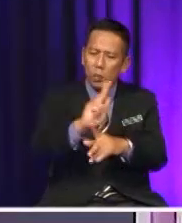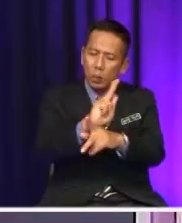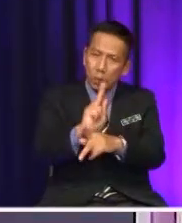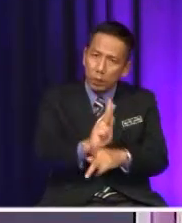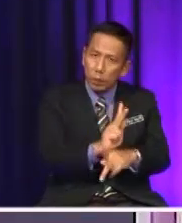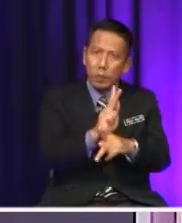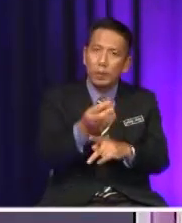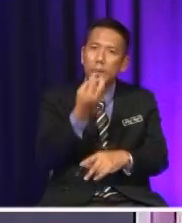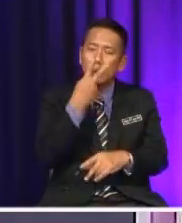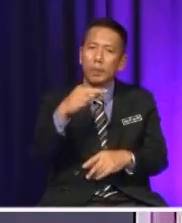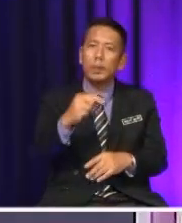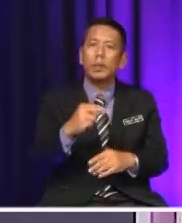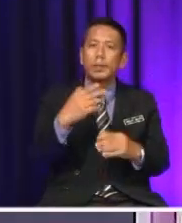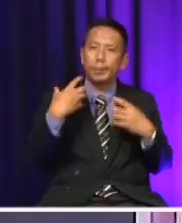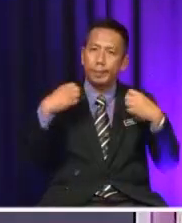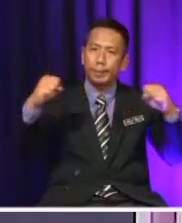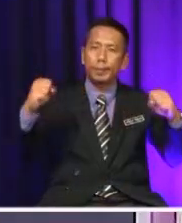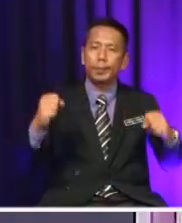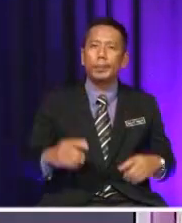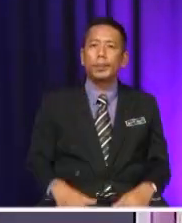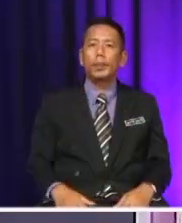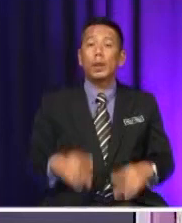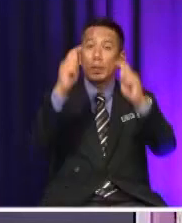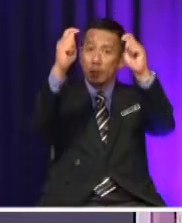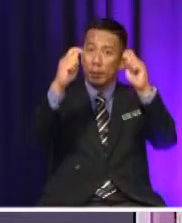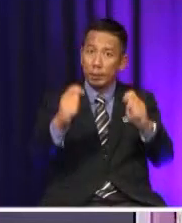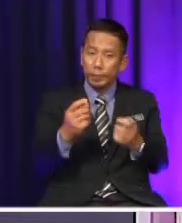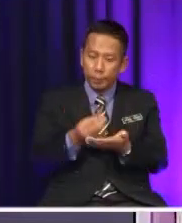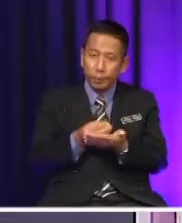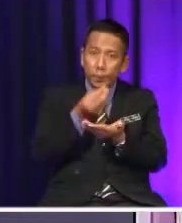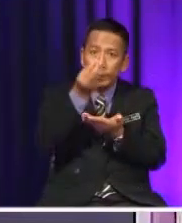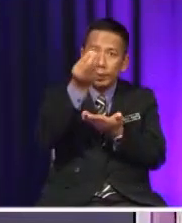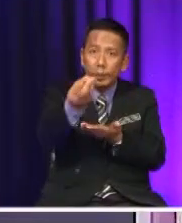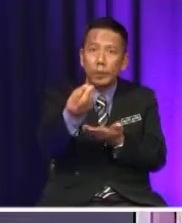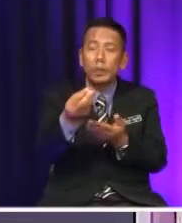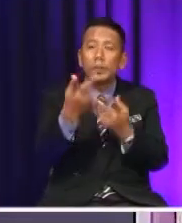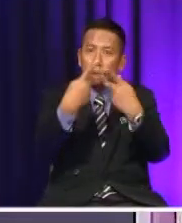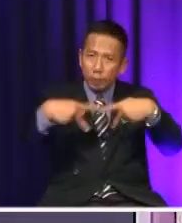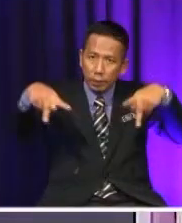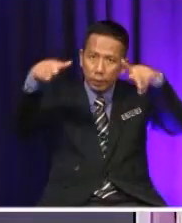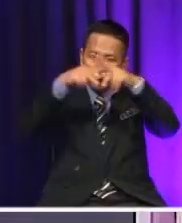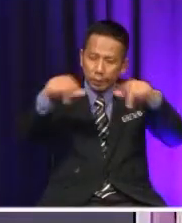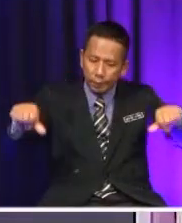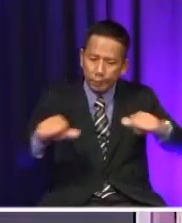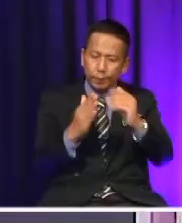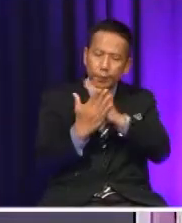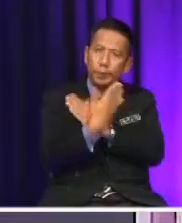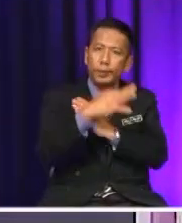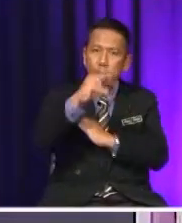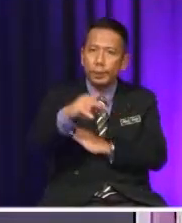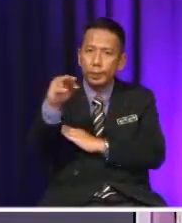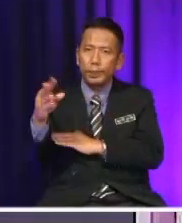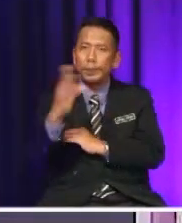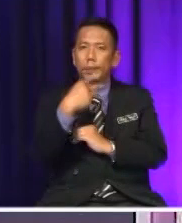bernutrisi ya Oke jadi teknik menyuap makanan juga perlu ya diamalkan oleh murid-murid dan juga kita